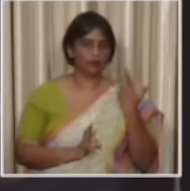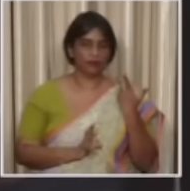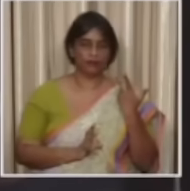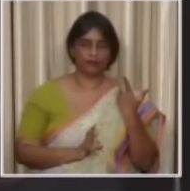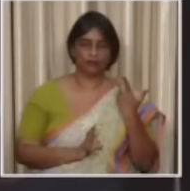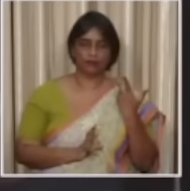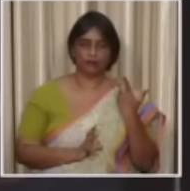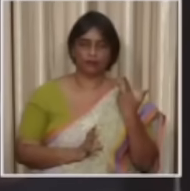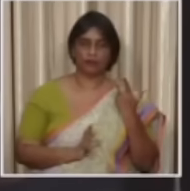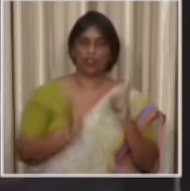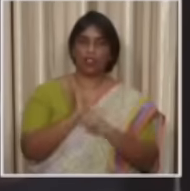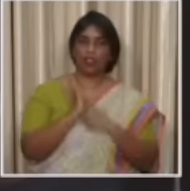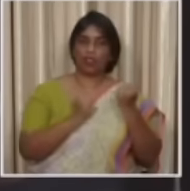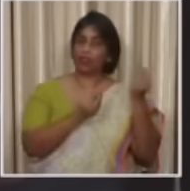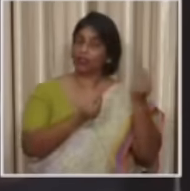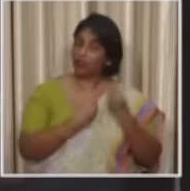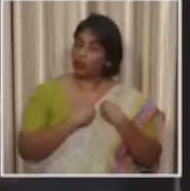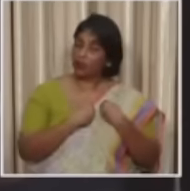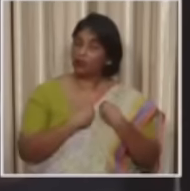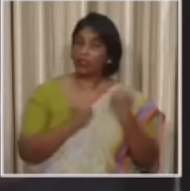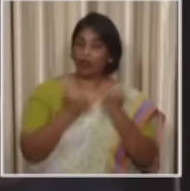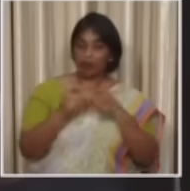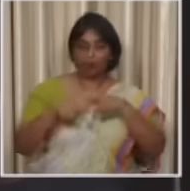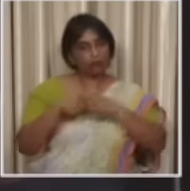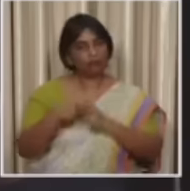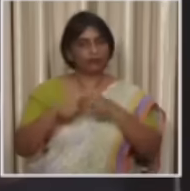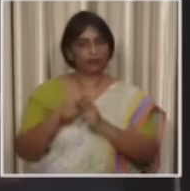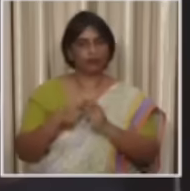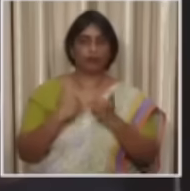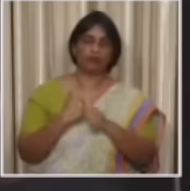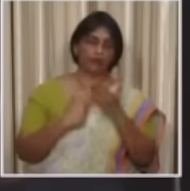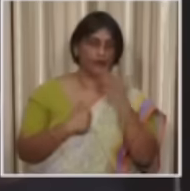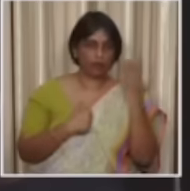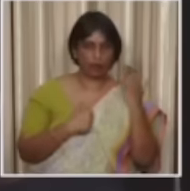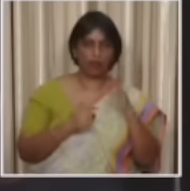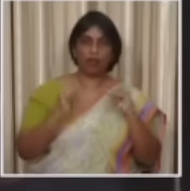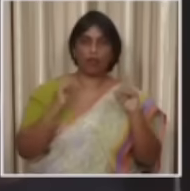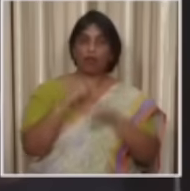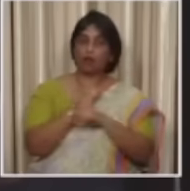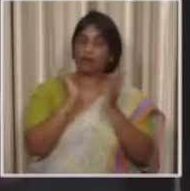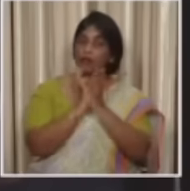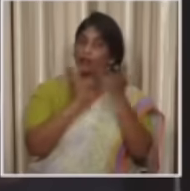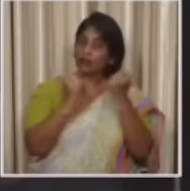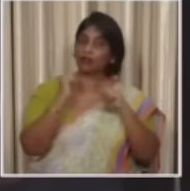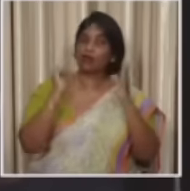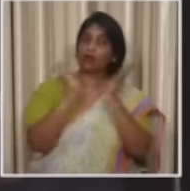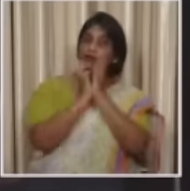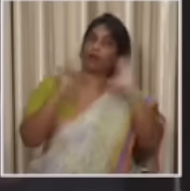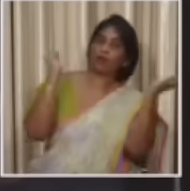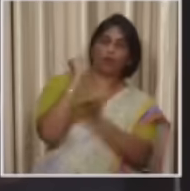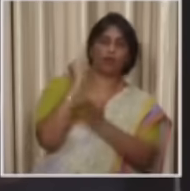මට ලොරියක් දුන්නොත් මේ ලොරිය ගලවලා හයි කරන්න පුළුවන්. රබර් ගහක් දුන්නොත් රබර් ගහ කපන්න